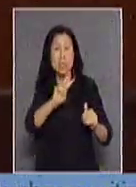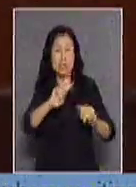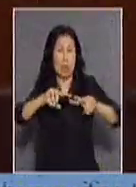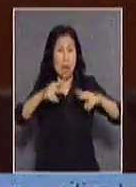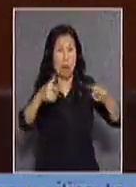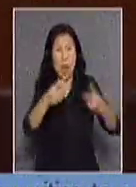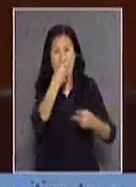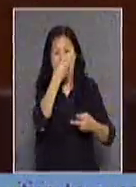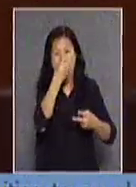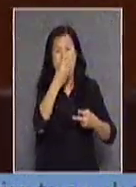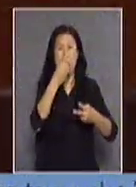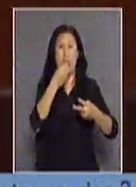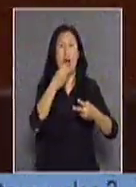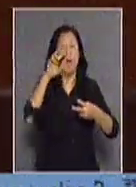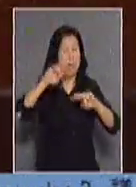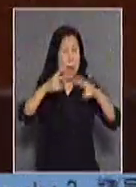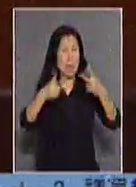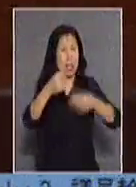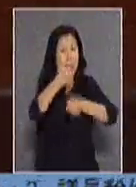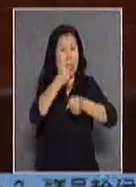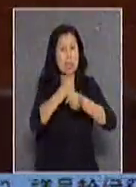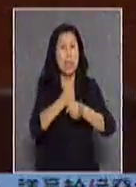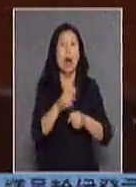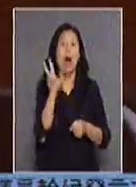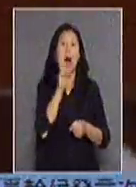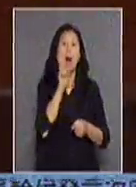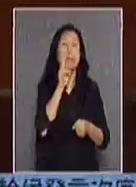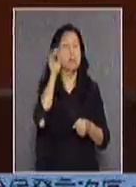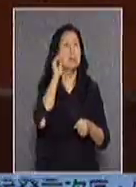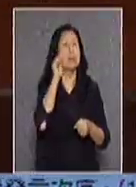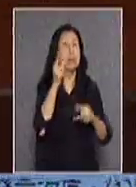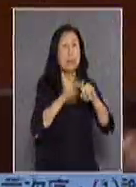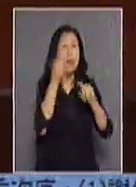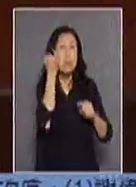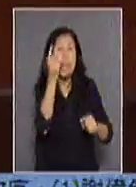創意產業的了，這些是天真還是無知呢？